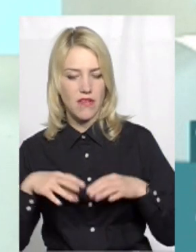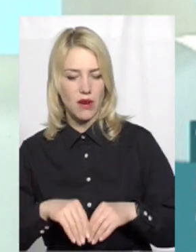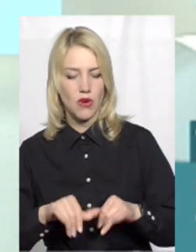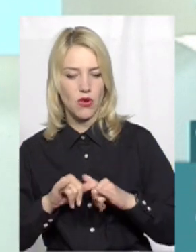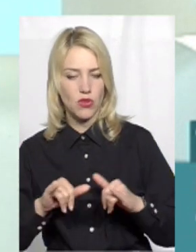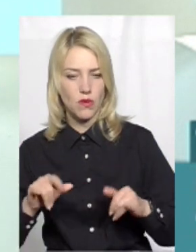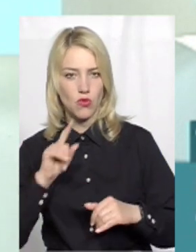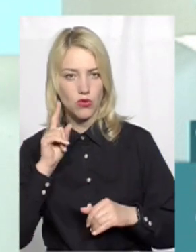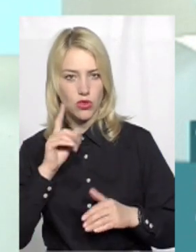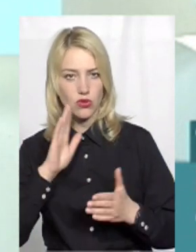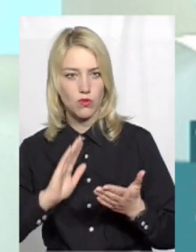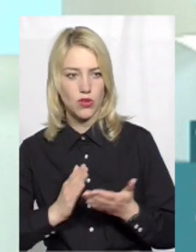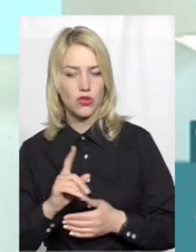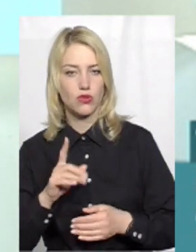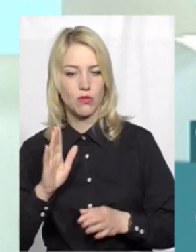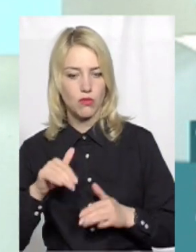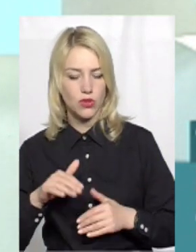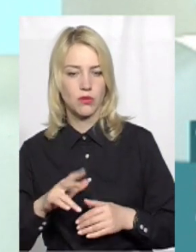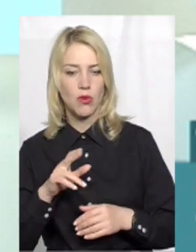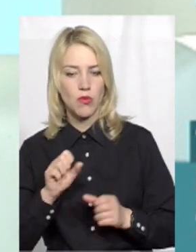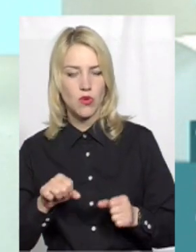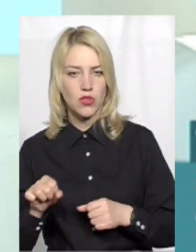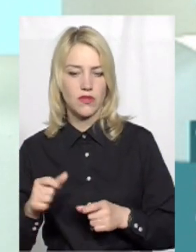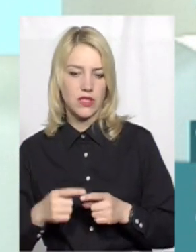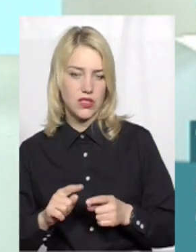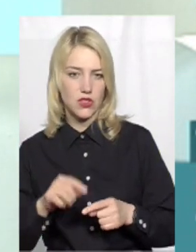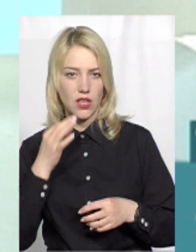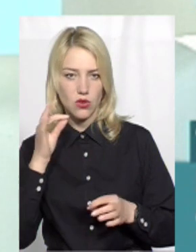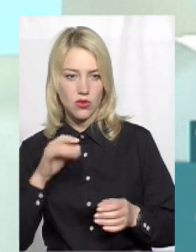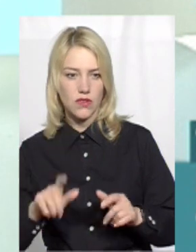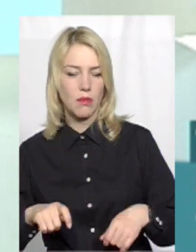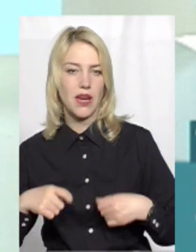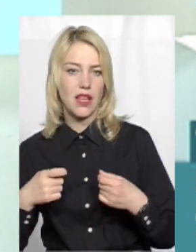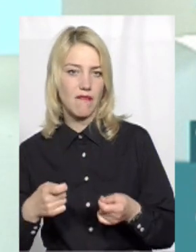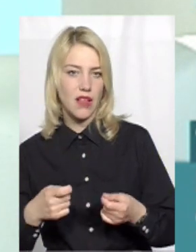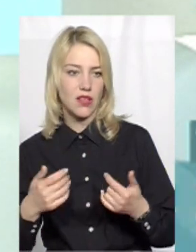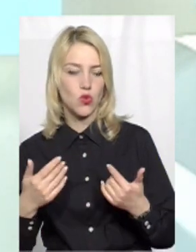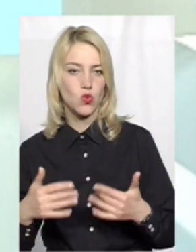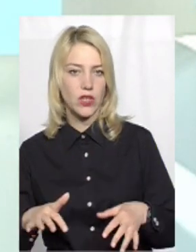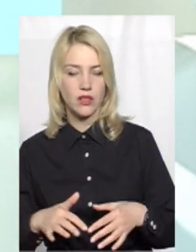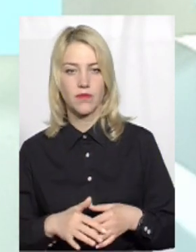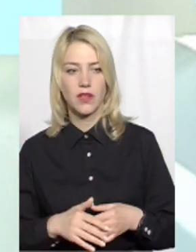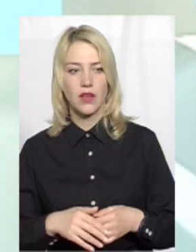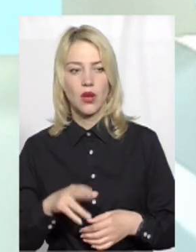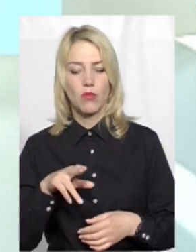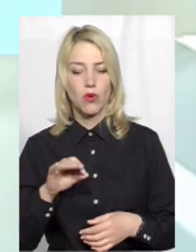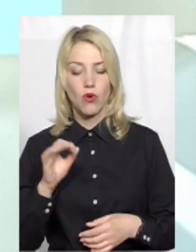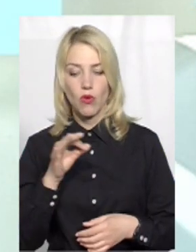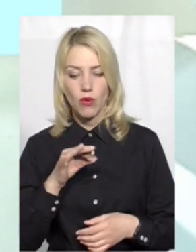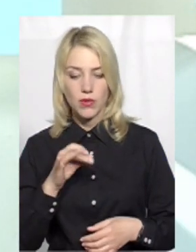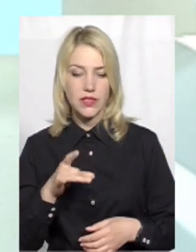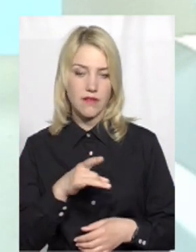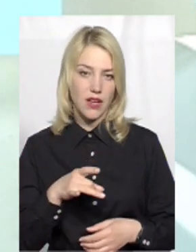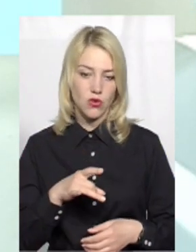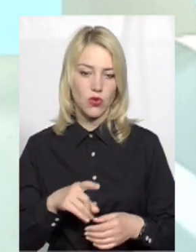розвитку молодіжної політики, щоб потім по можливості цей досвід передавати вже по області, в